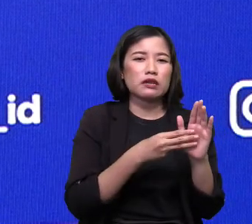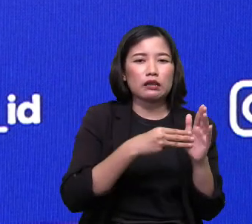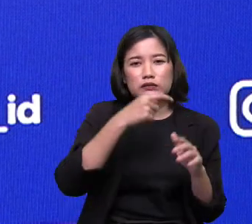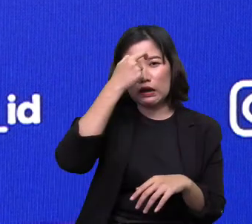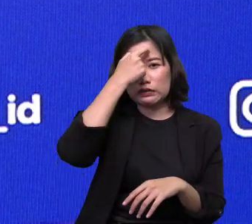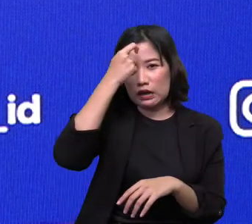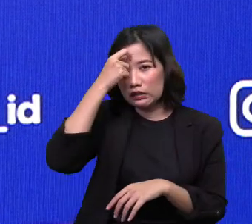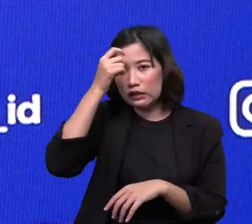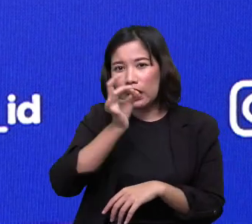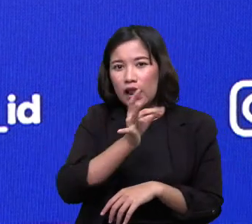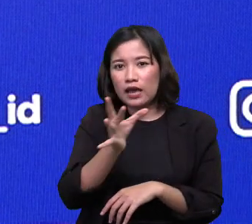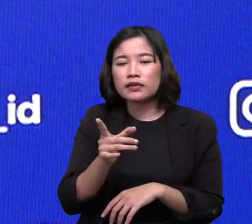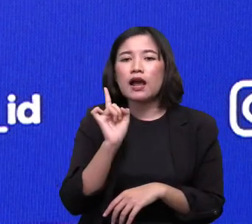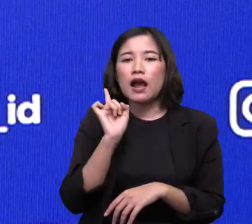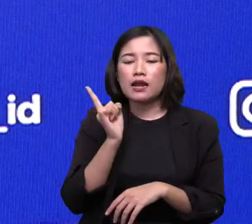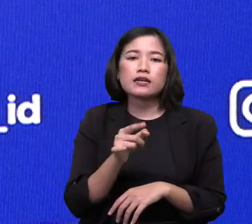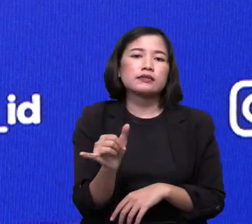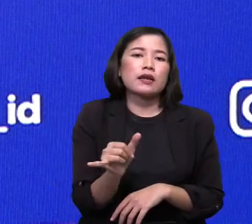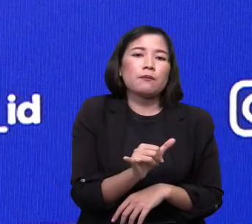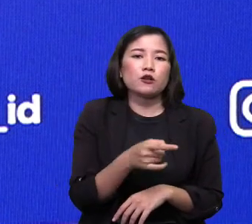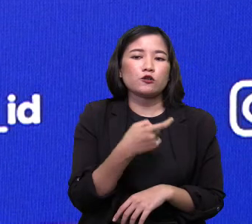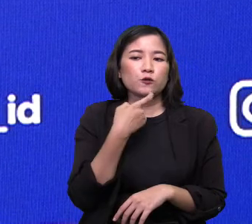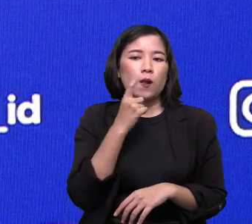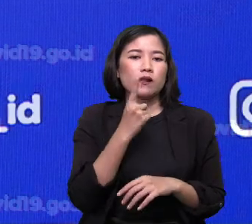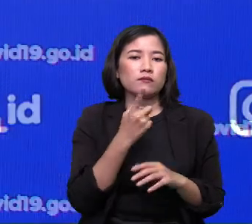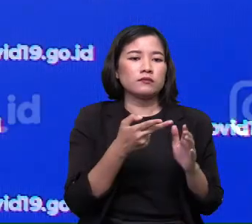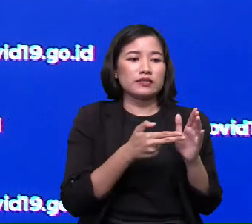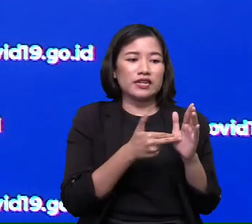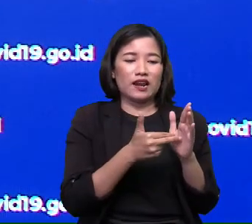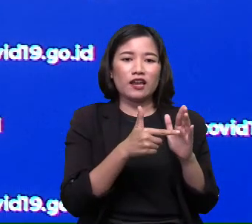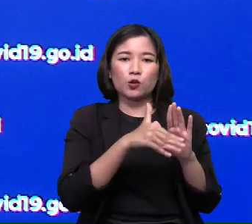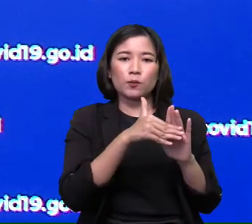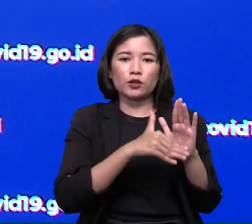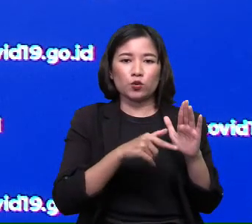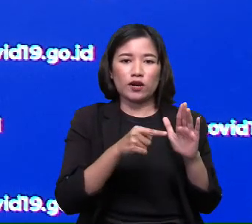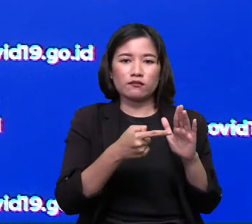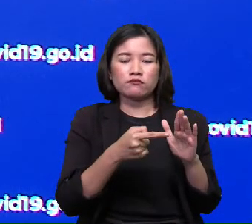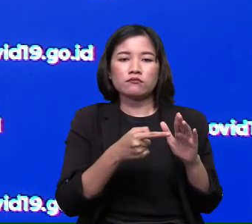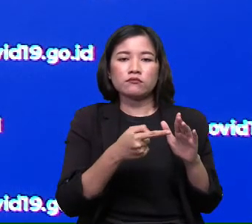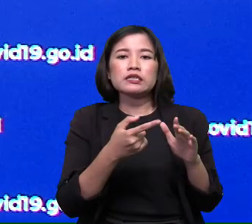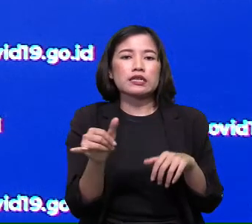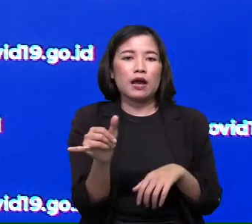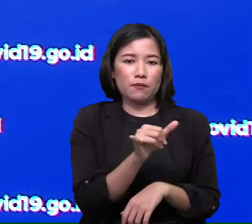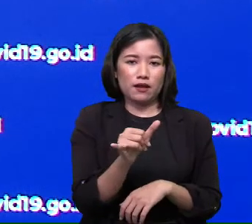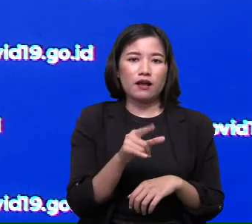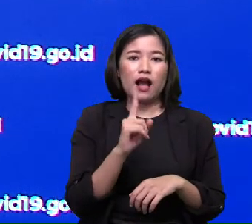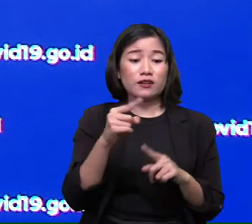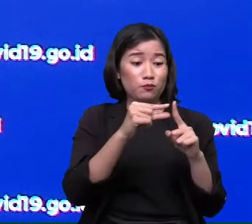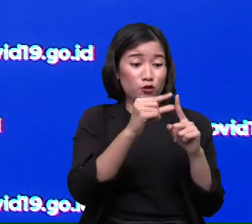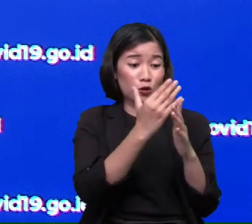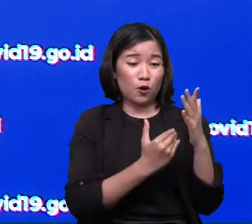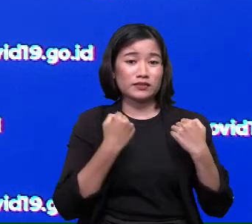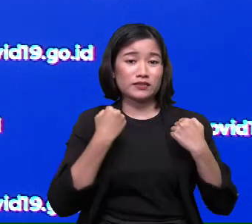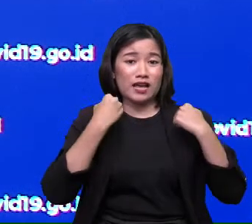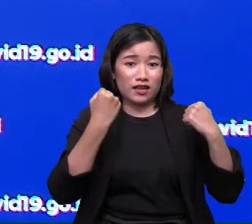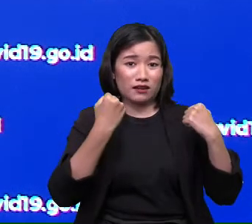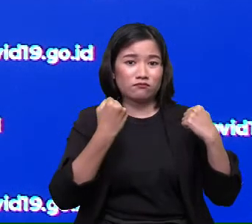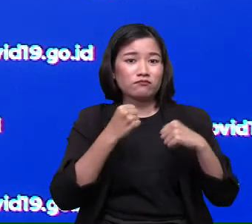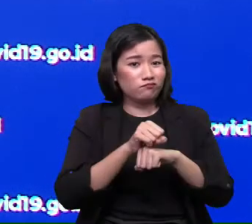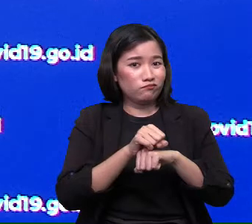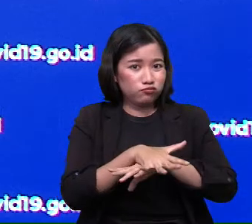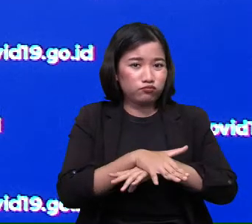adanya penerapan nilai yang sama juga dalam penanganan PMK ini oleh karena itu selain penerapan protokol kesehatan saya menghimbau